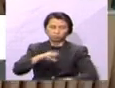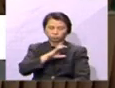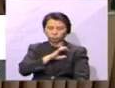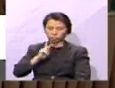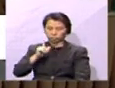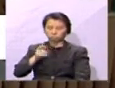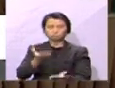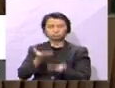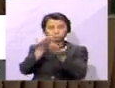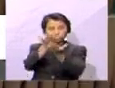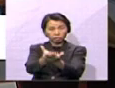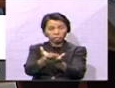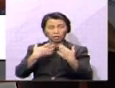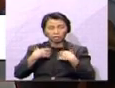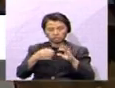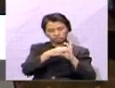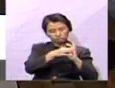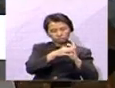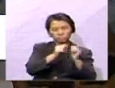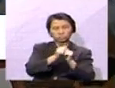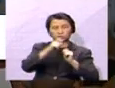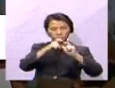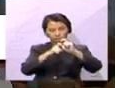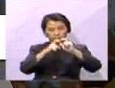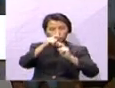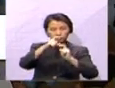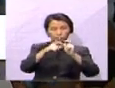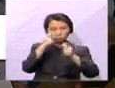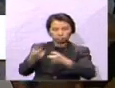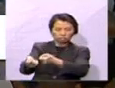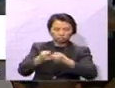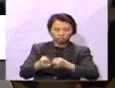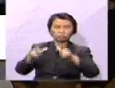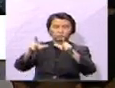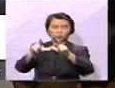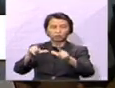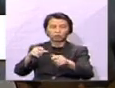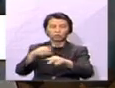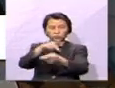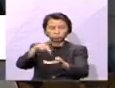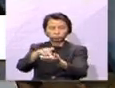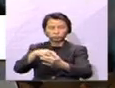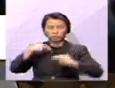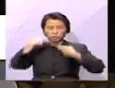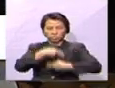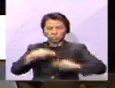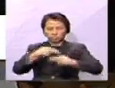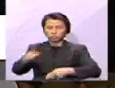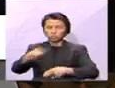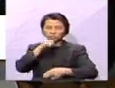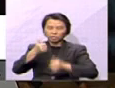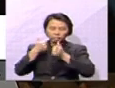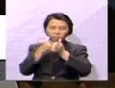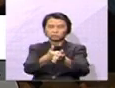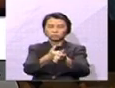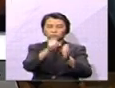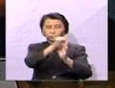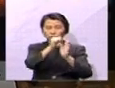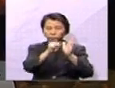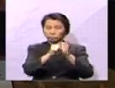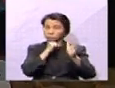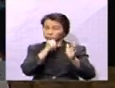juga bercadang mengadakan kerjasama dengan dbkl bagi menarik lesen operasi pusat hiburan yang tidak mematuhi